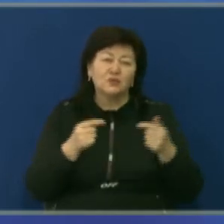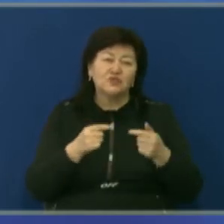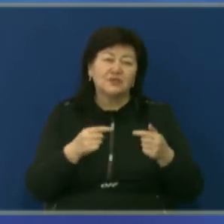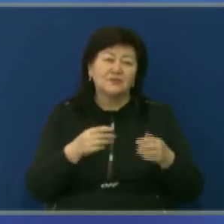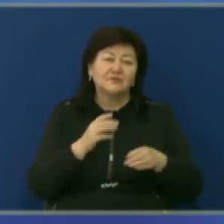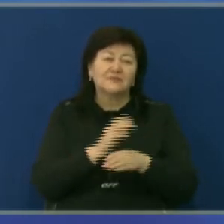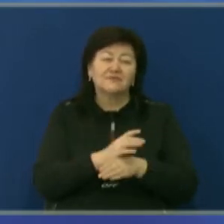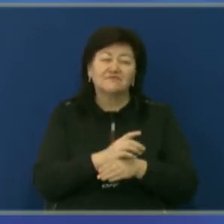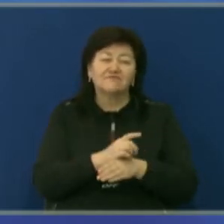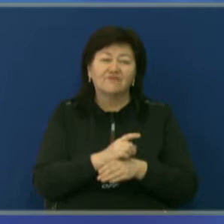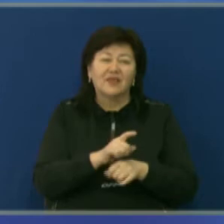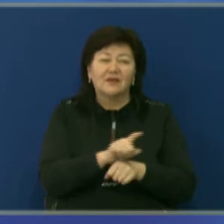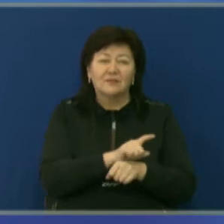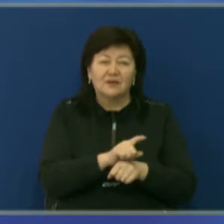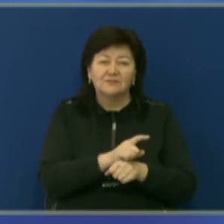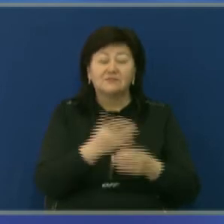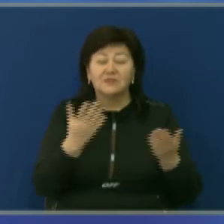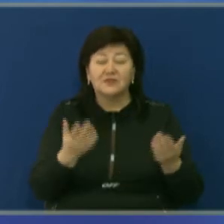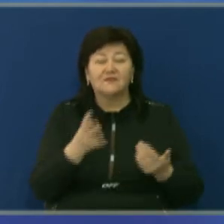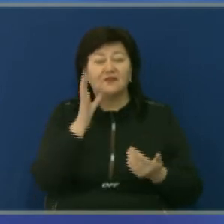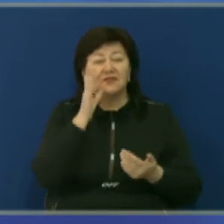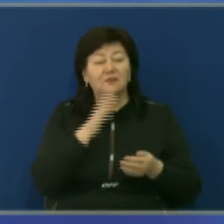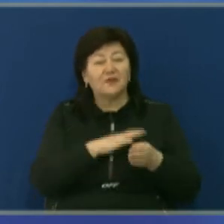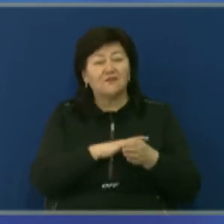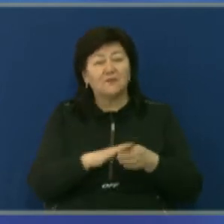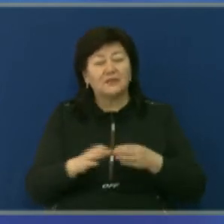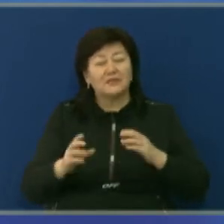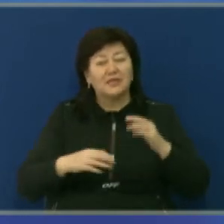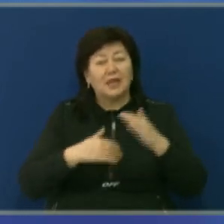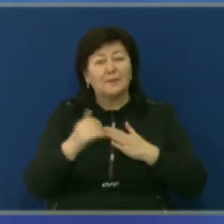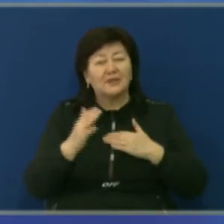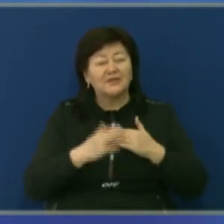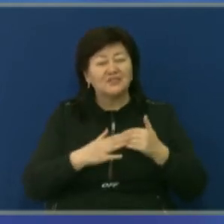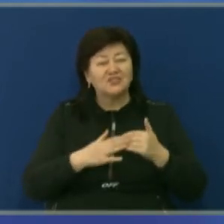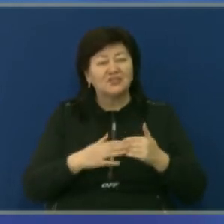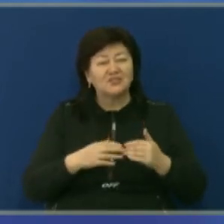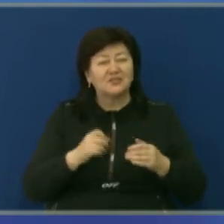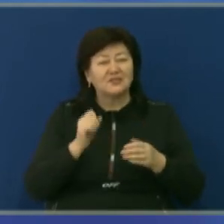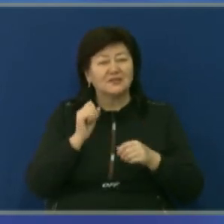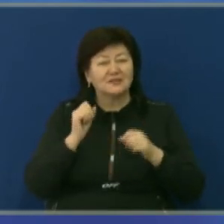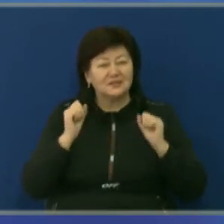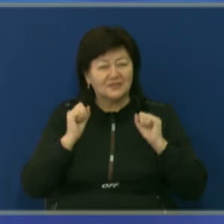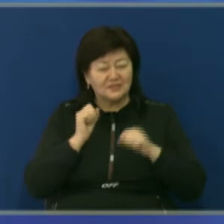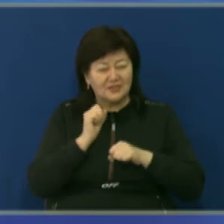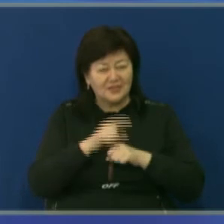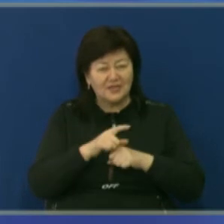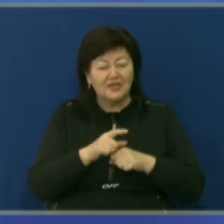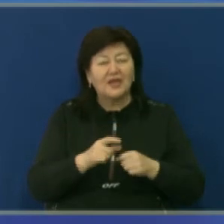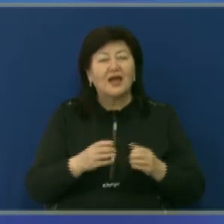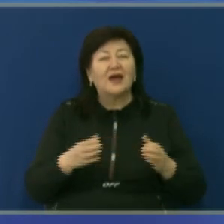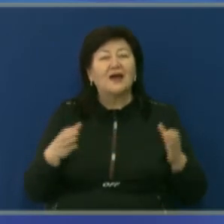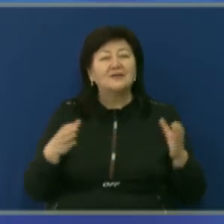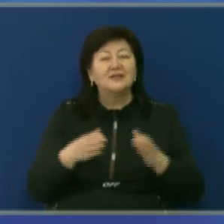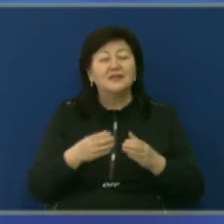применением осколочно-фугасных снарядов. В ходе выполнения практических упражнений личный состав артиллерийских подразделений показал